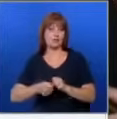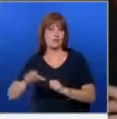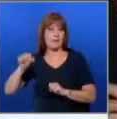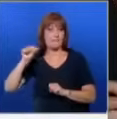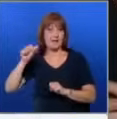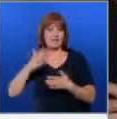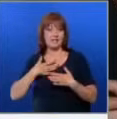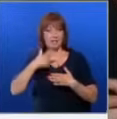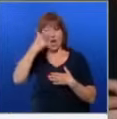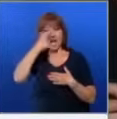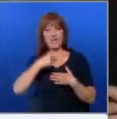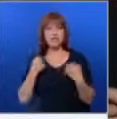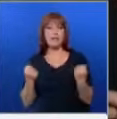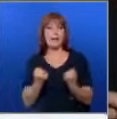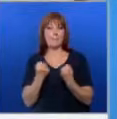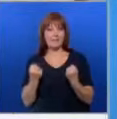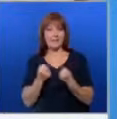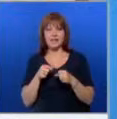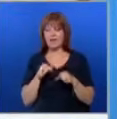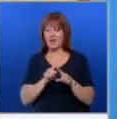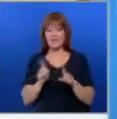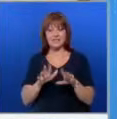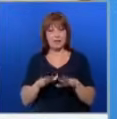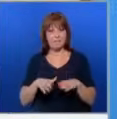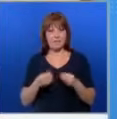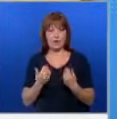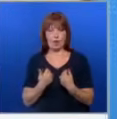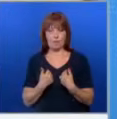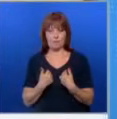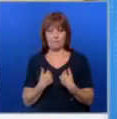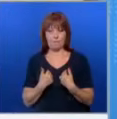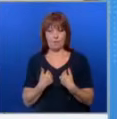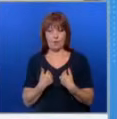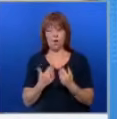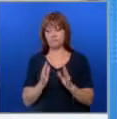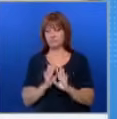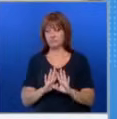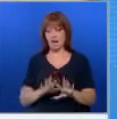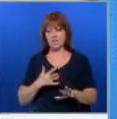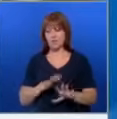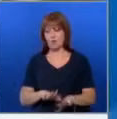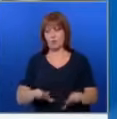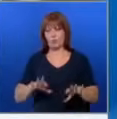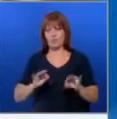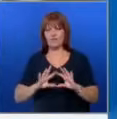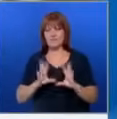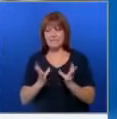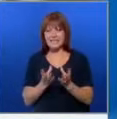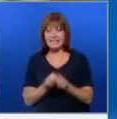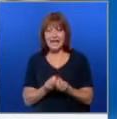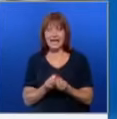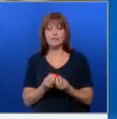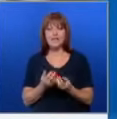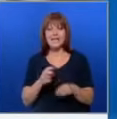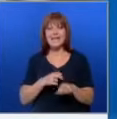своите амбиции. Нали, колегите това не го приемат. От моя страна тема няма. Аз съм готов да сме заедно и искам да сме заедно и